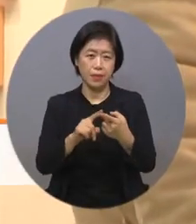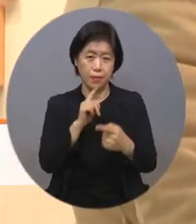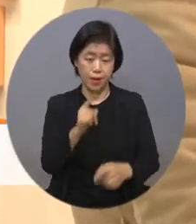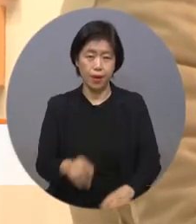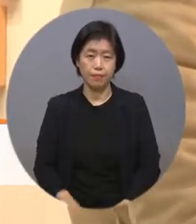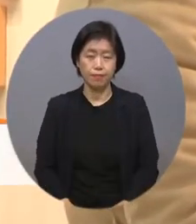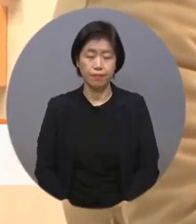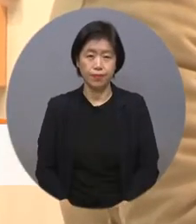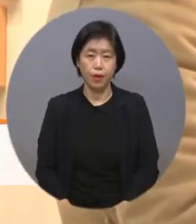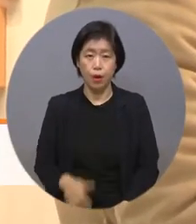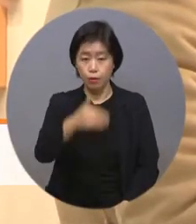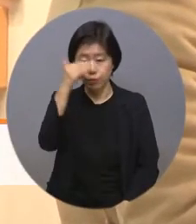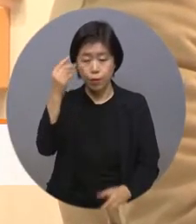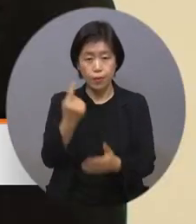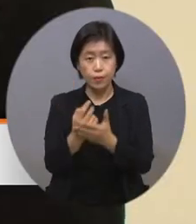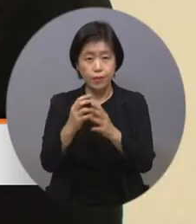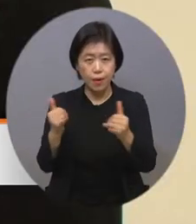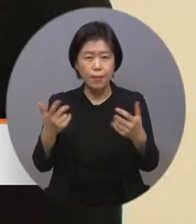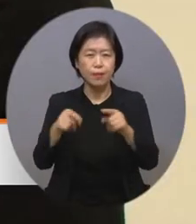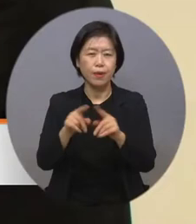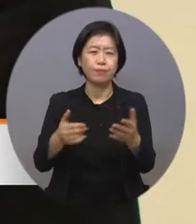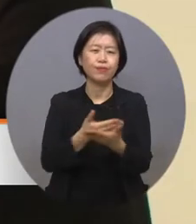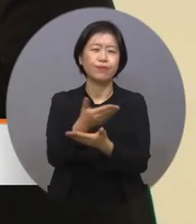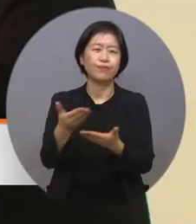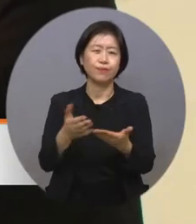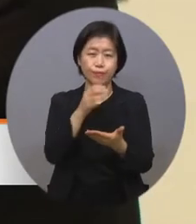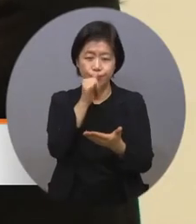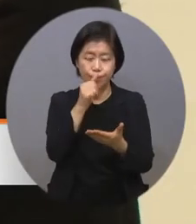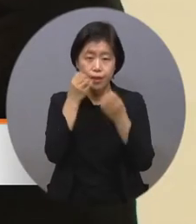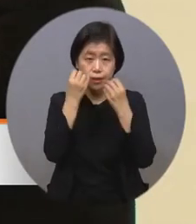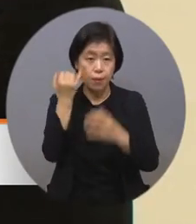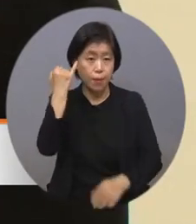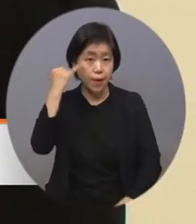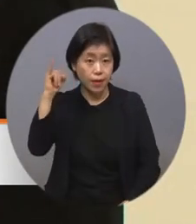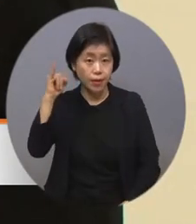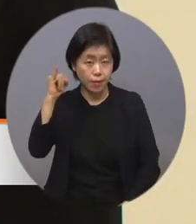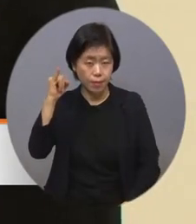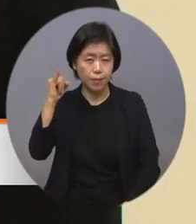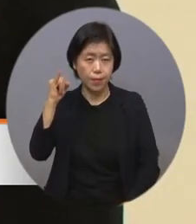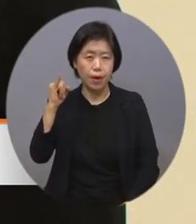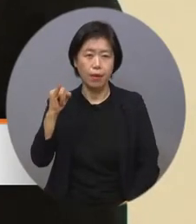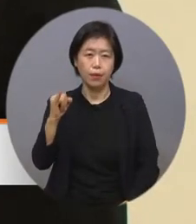새로운 영감과 아이디어를 얻어 변화하는 새로운 시대를 만들어감을 표현하였습니다.